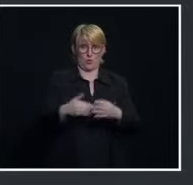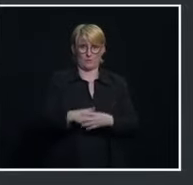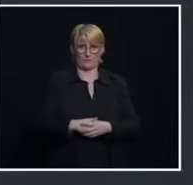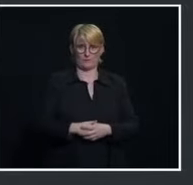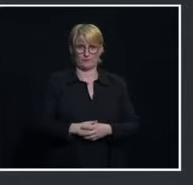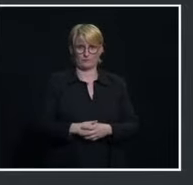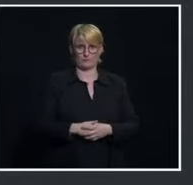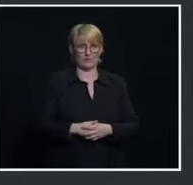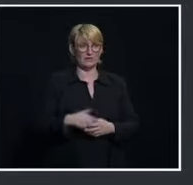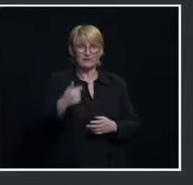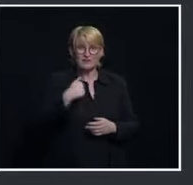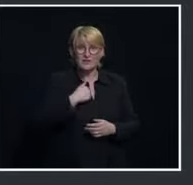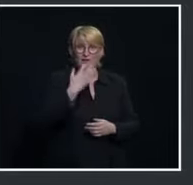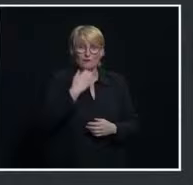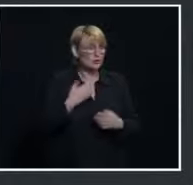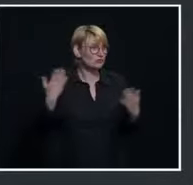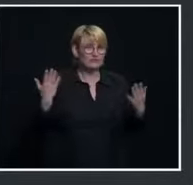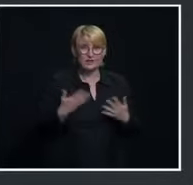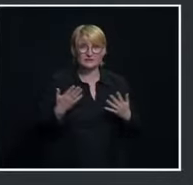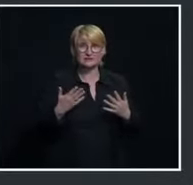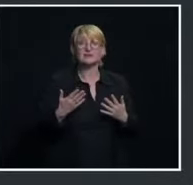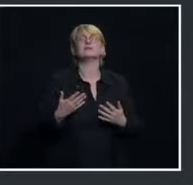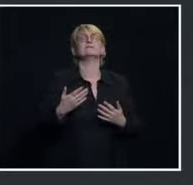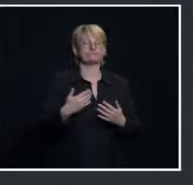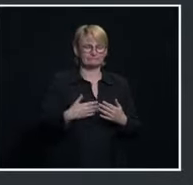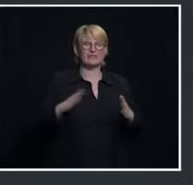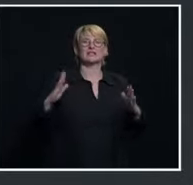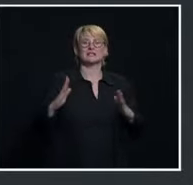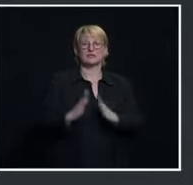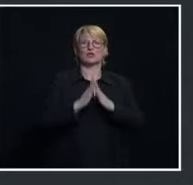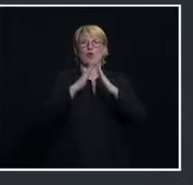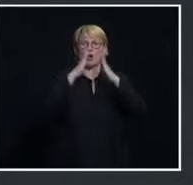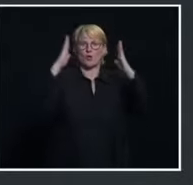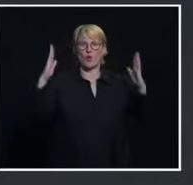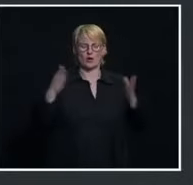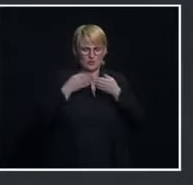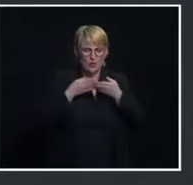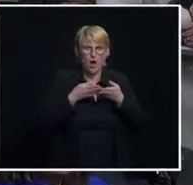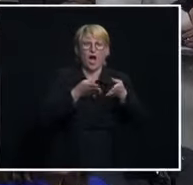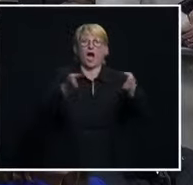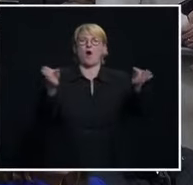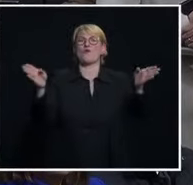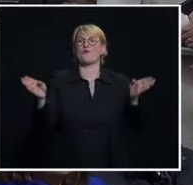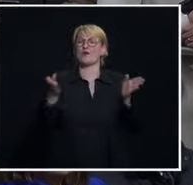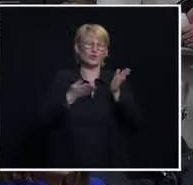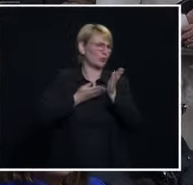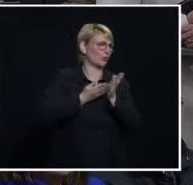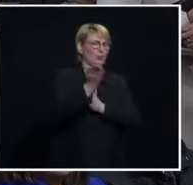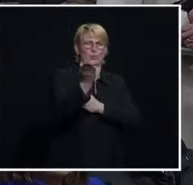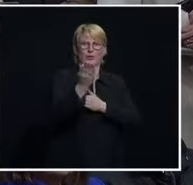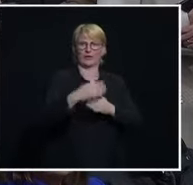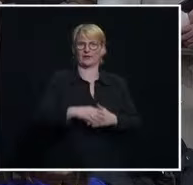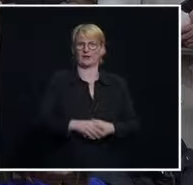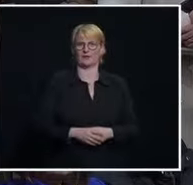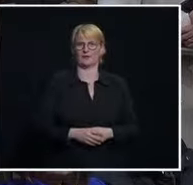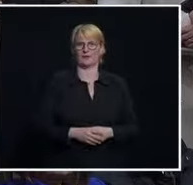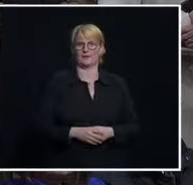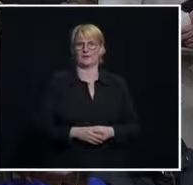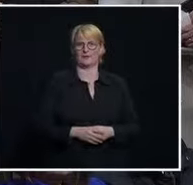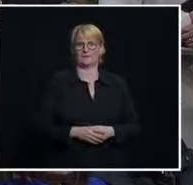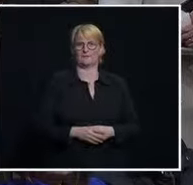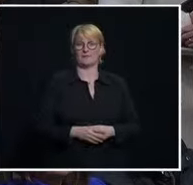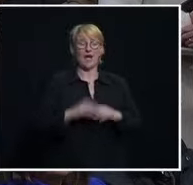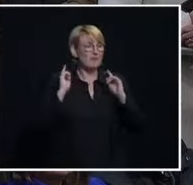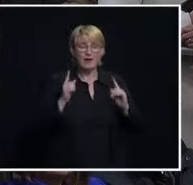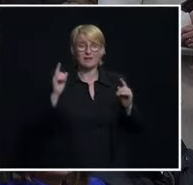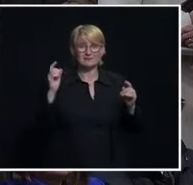Wenn es nach uns ginge, würden die Türen unserer Synagogen immer offen stehen. Aber